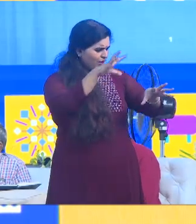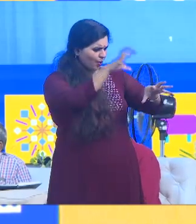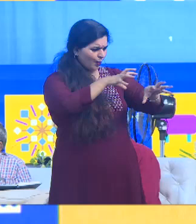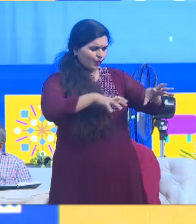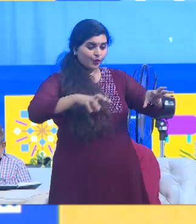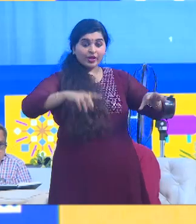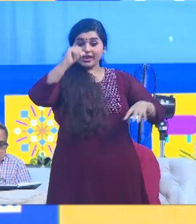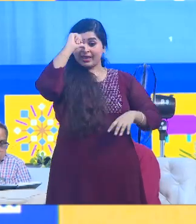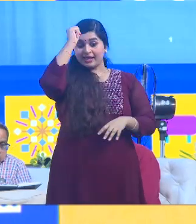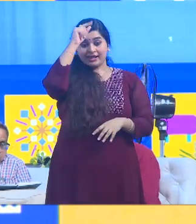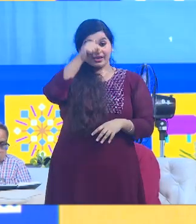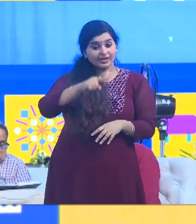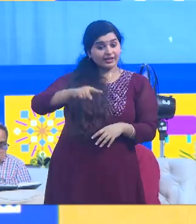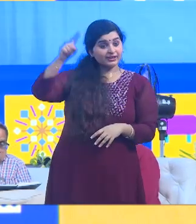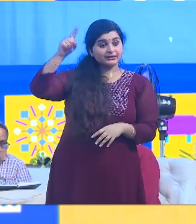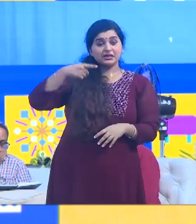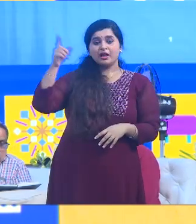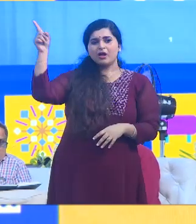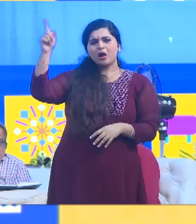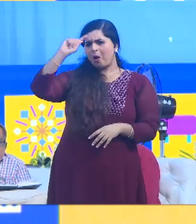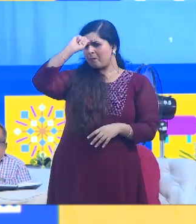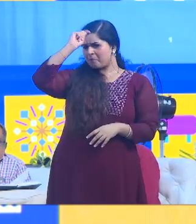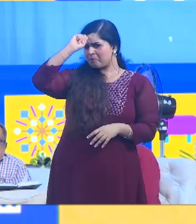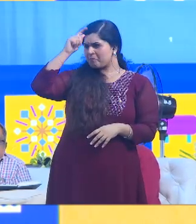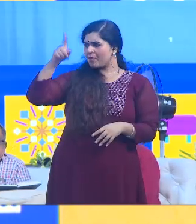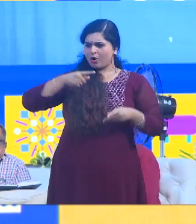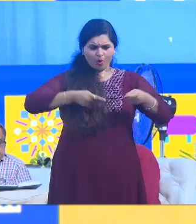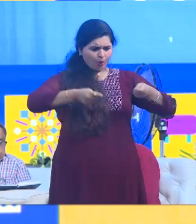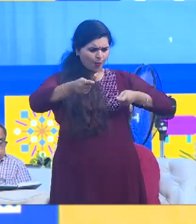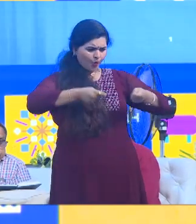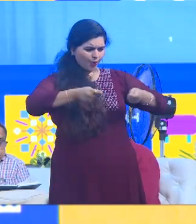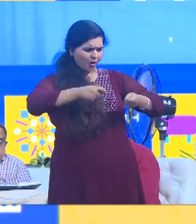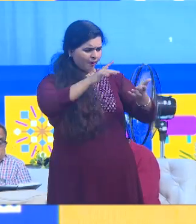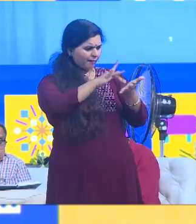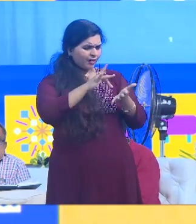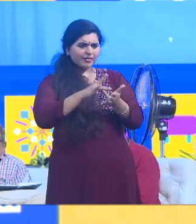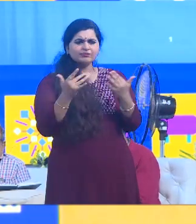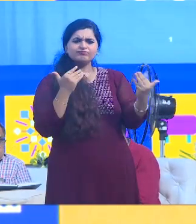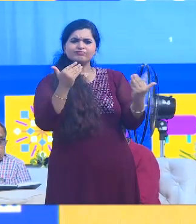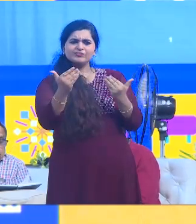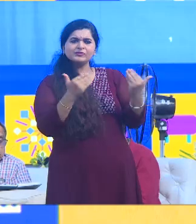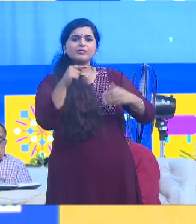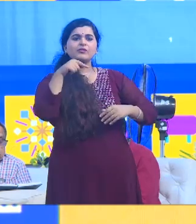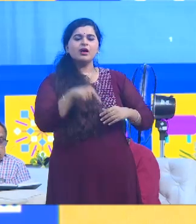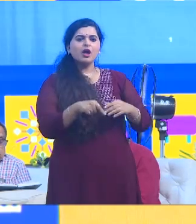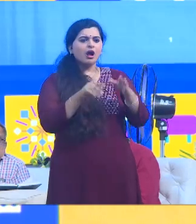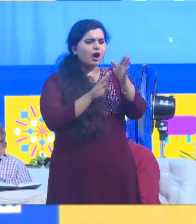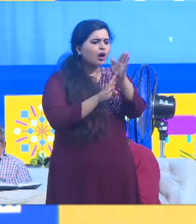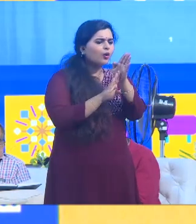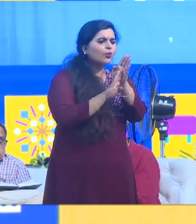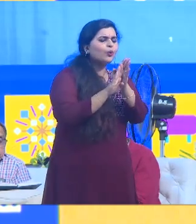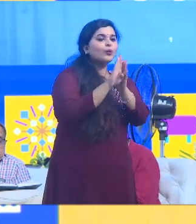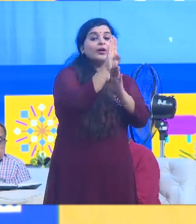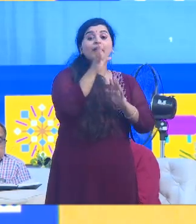ഇന്ത്യയിലെ ബ്രിട്ടീഷ് ഭരണത്തിൻ്റെ അധീനതയിലായിരുന്ന പ്രദേശങ്ങളുമായി താരതമ്യം ചെയ്യുമ്പോൾ ഉണ്ടായിരുന്ന നേട്ടങ്ങൾ, അതിൽ നിന്ന്